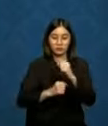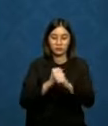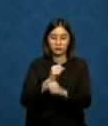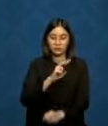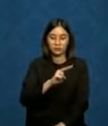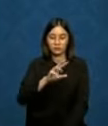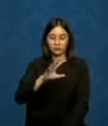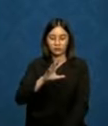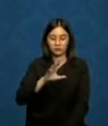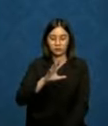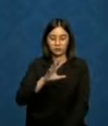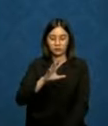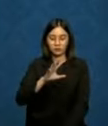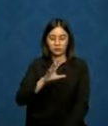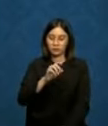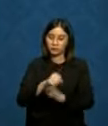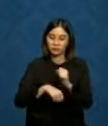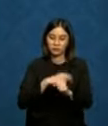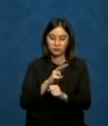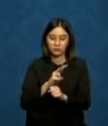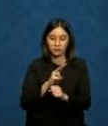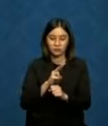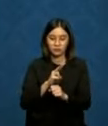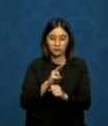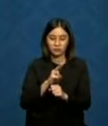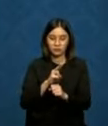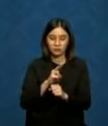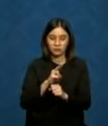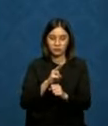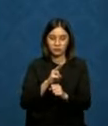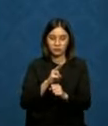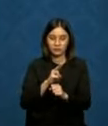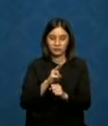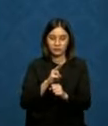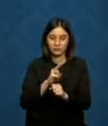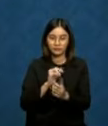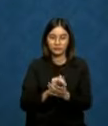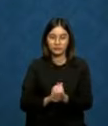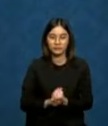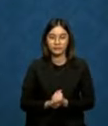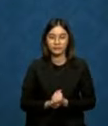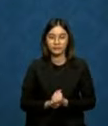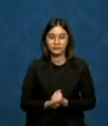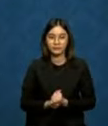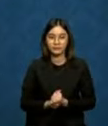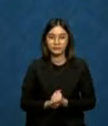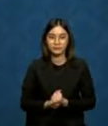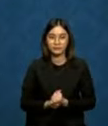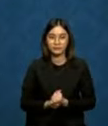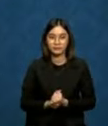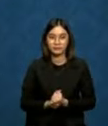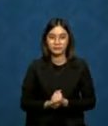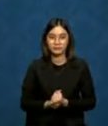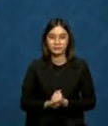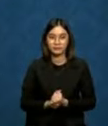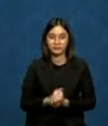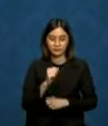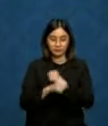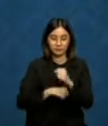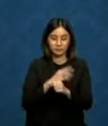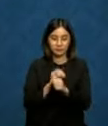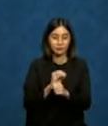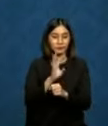2เอ่อทำไมน้อยกว่าปีปี 6เออะไรนะปี